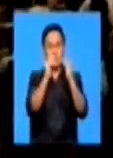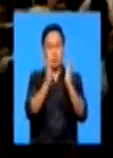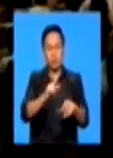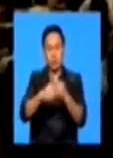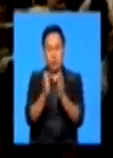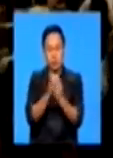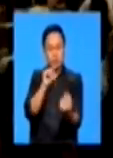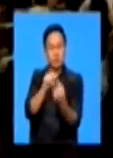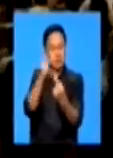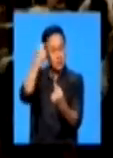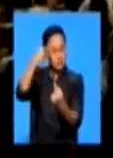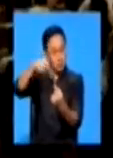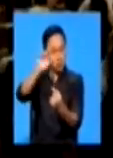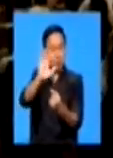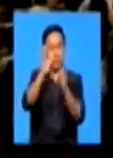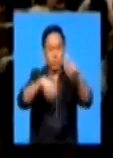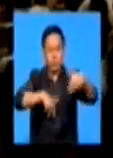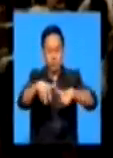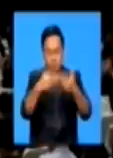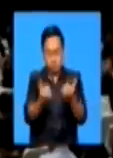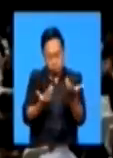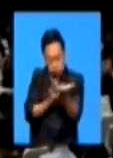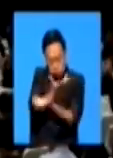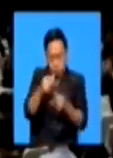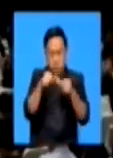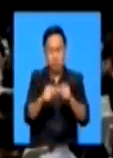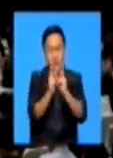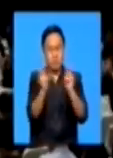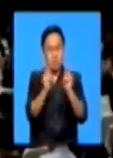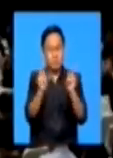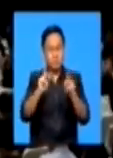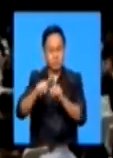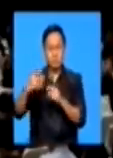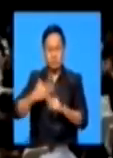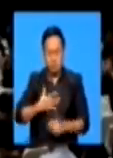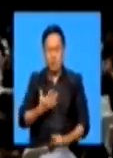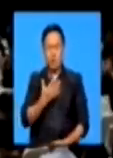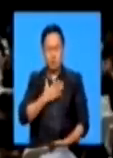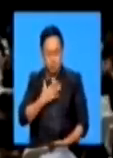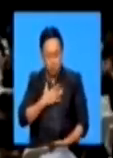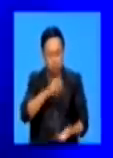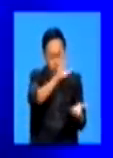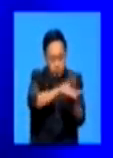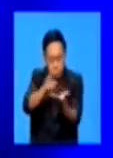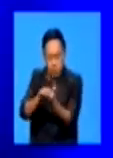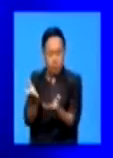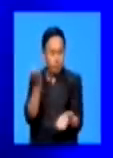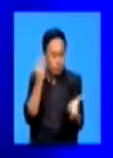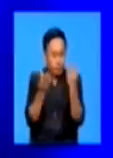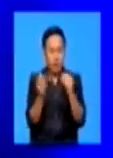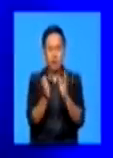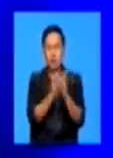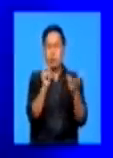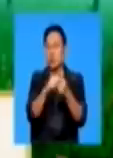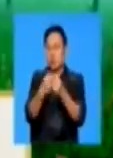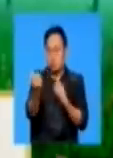ชนได้ประโยชน์ทั้งสิ้นบางอย่างก็ยังอยู่ในขั้นตอนพิจารณาของคณะกรรมการนะครับผมก็รับฟังข้อขัดแย้งหรือความเห็นของทุกภาค